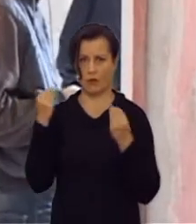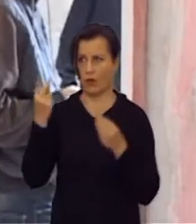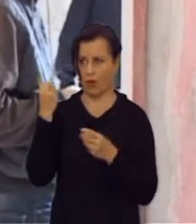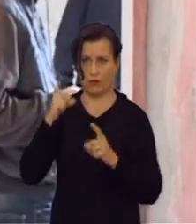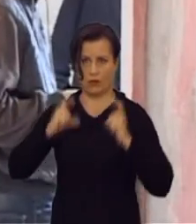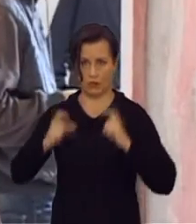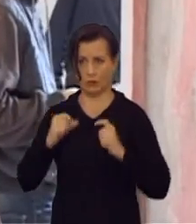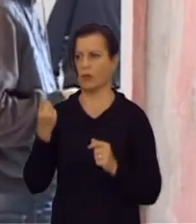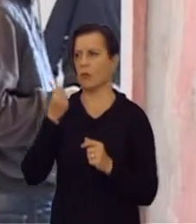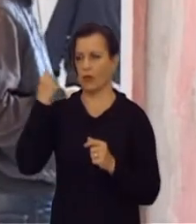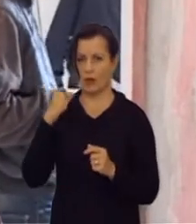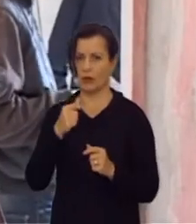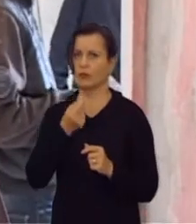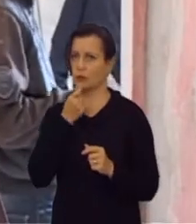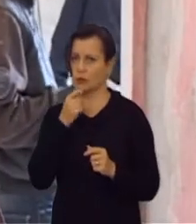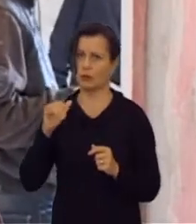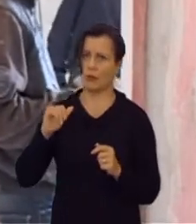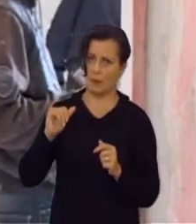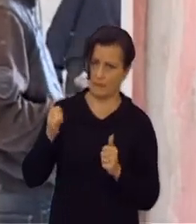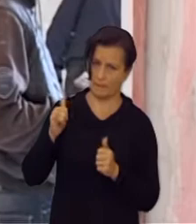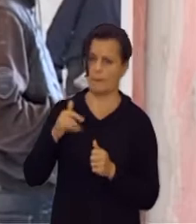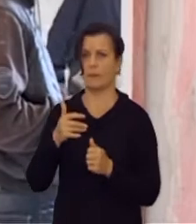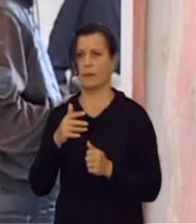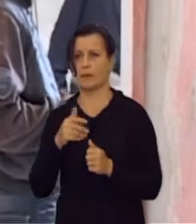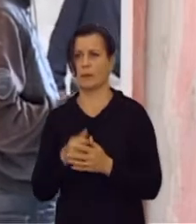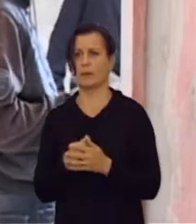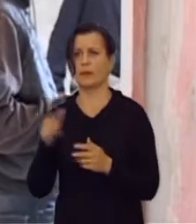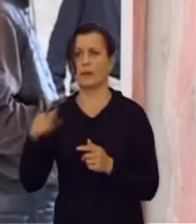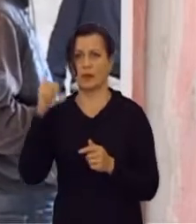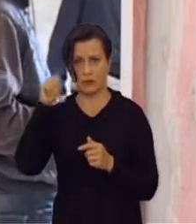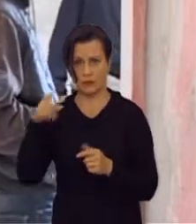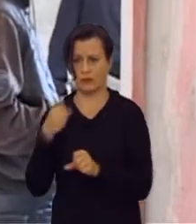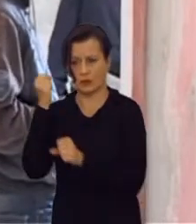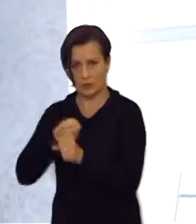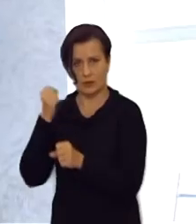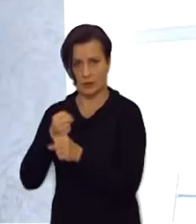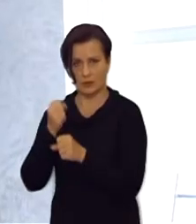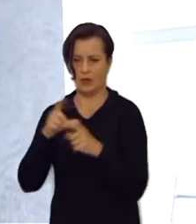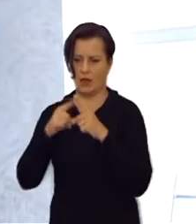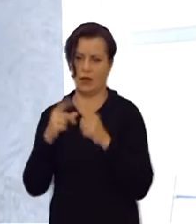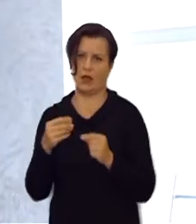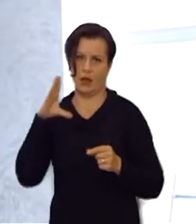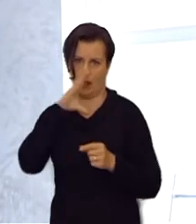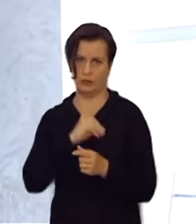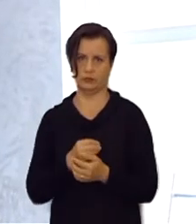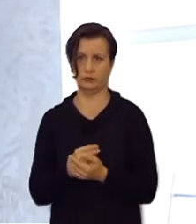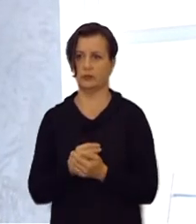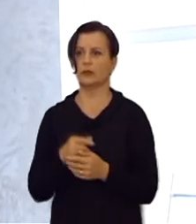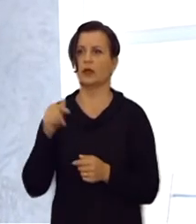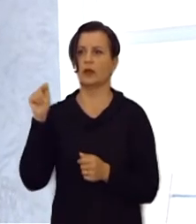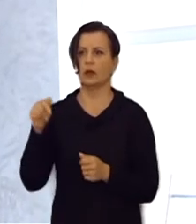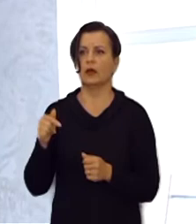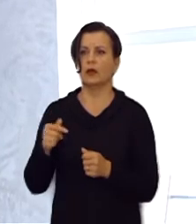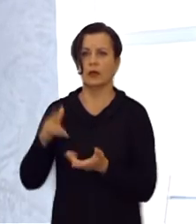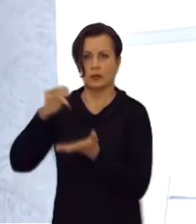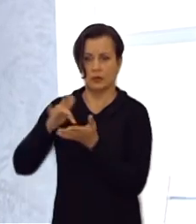yra truputėlį dirbę ir moka, bet žinote, darbų per daug, amatai įgysi tik tai dirbdamas. Kėdainių pagalbos